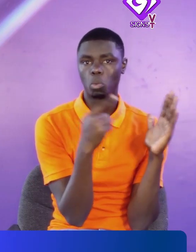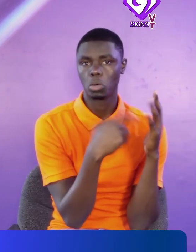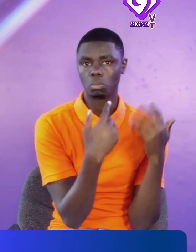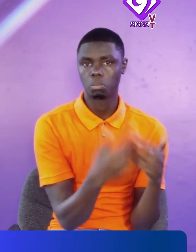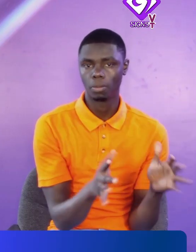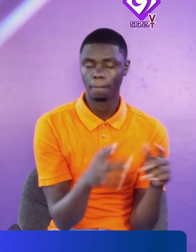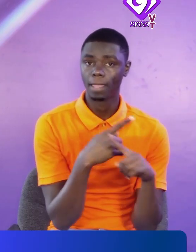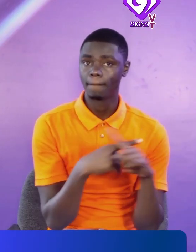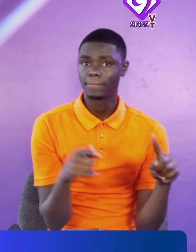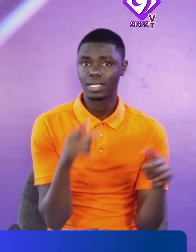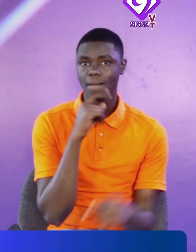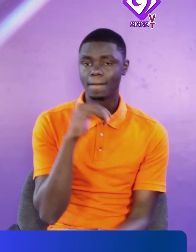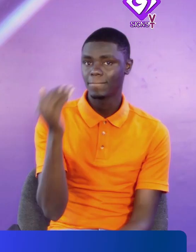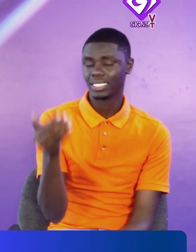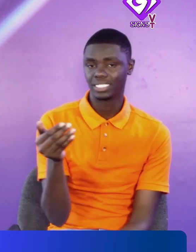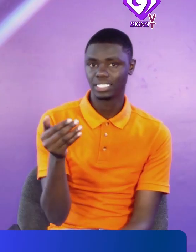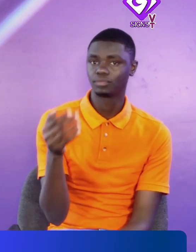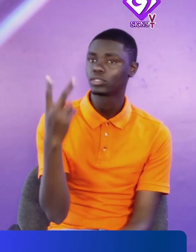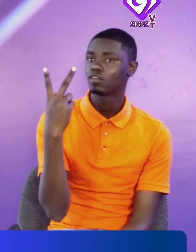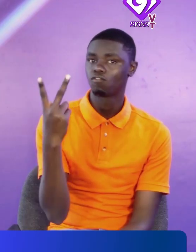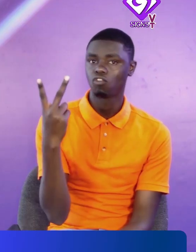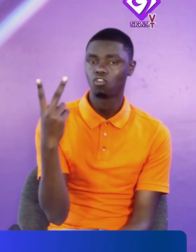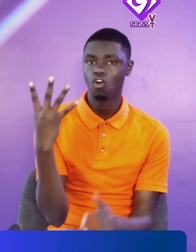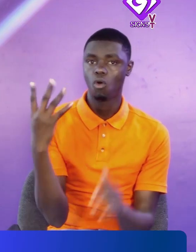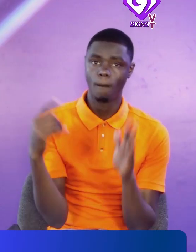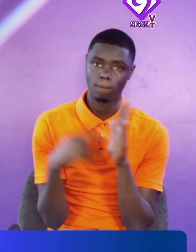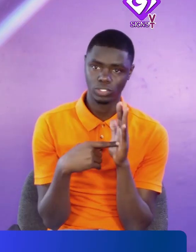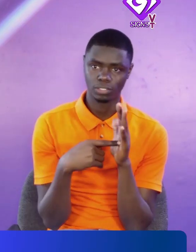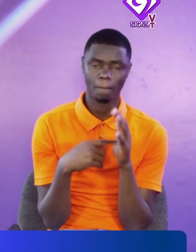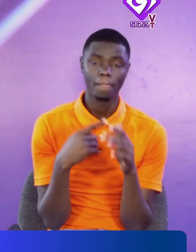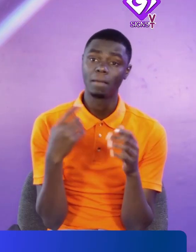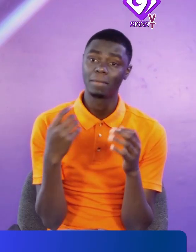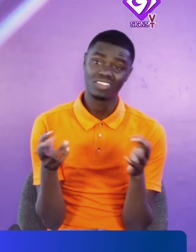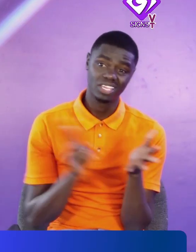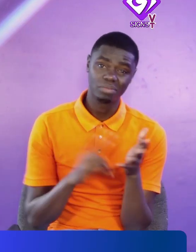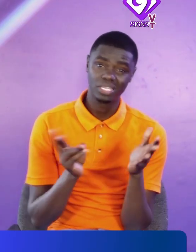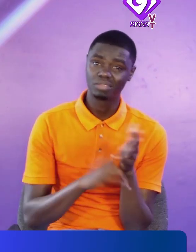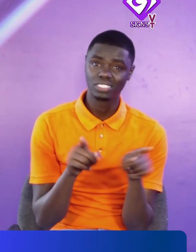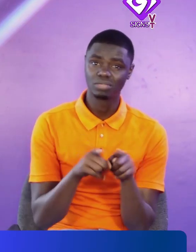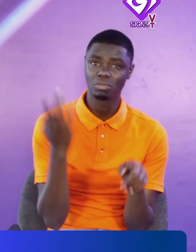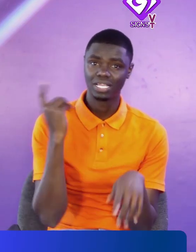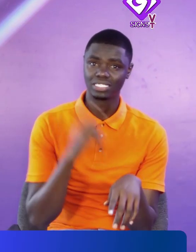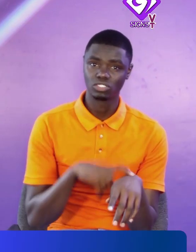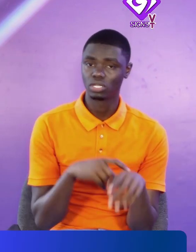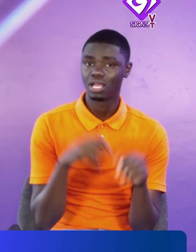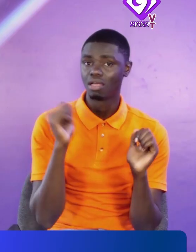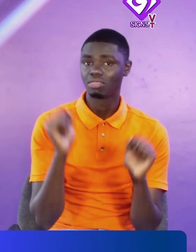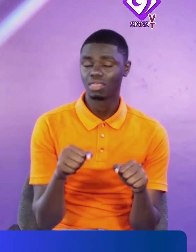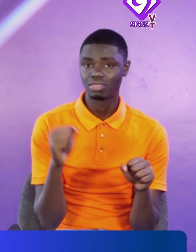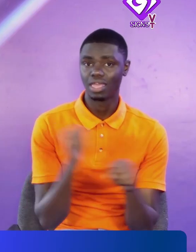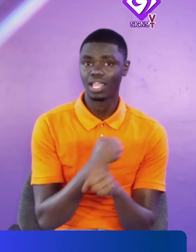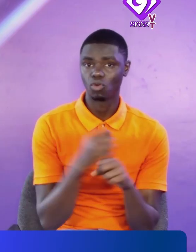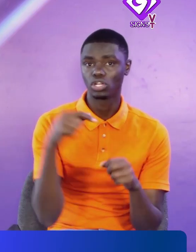na points 4. But hii ikijirudia hivi kama last season wanaweza kosa kuqualify.